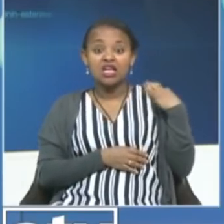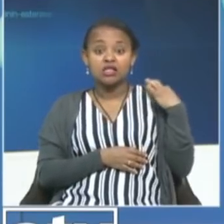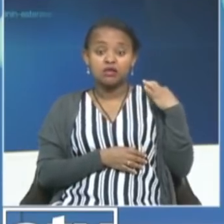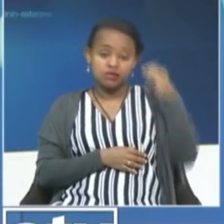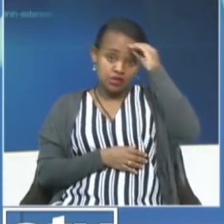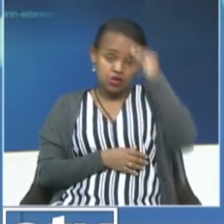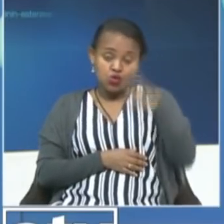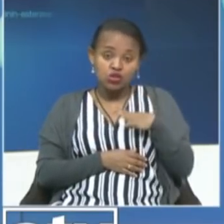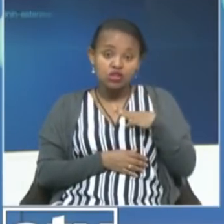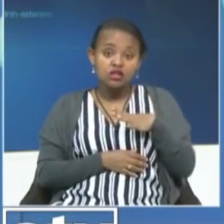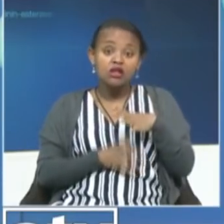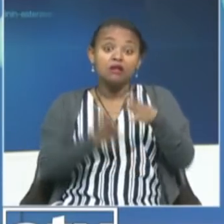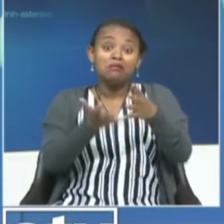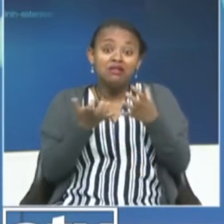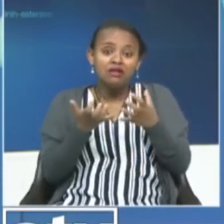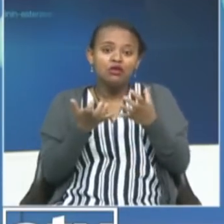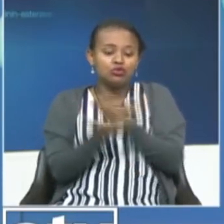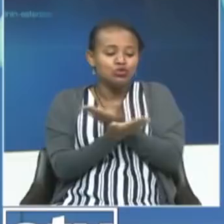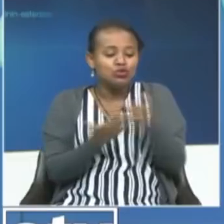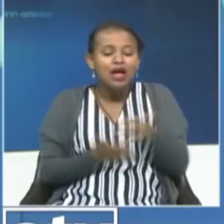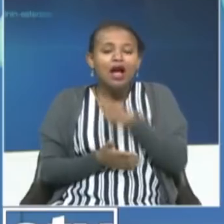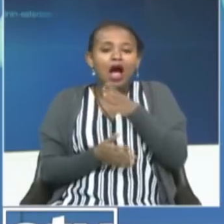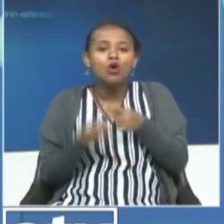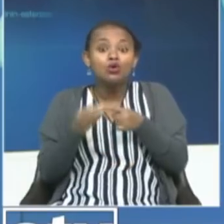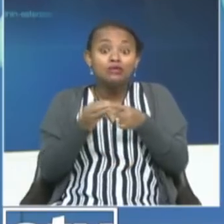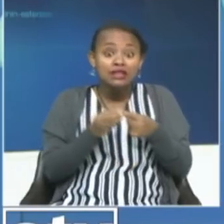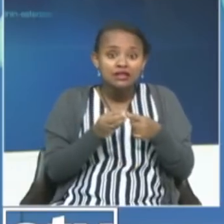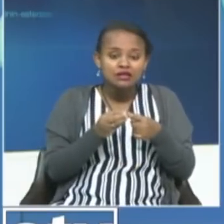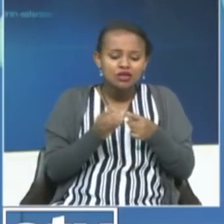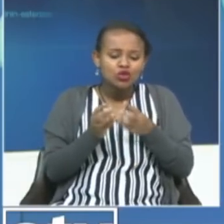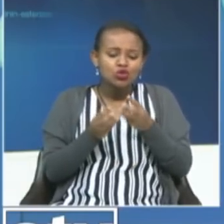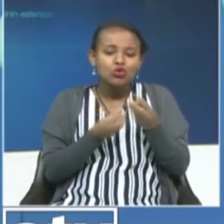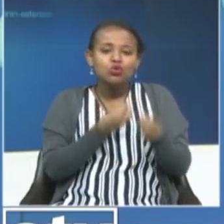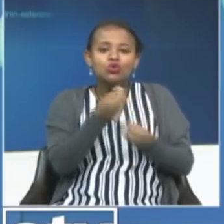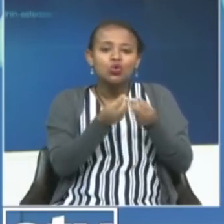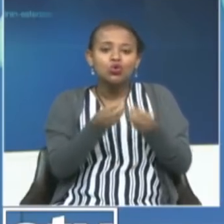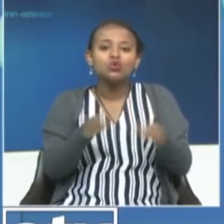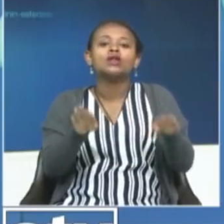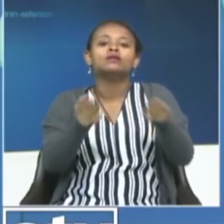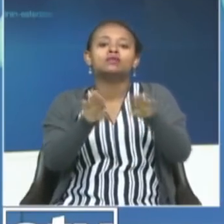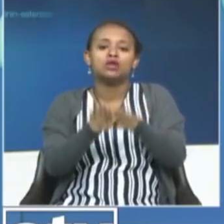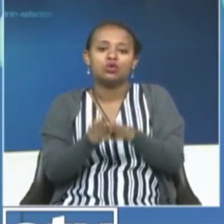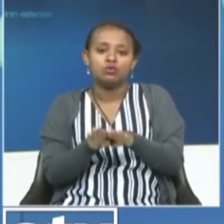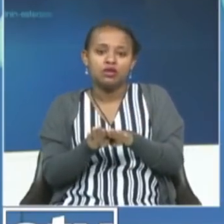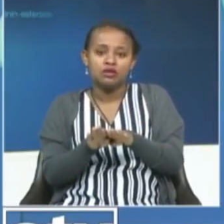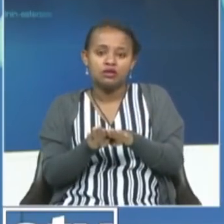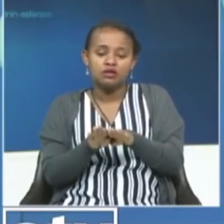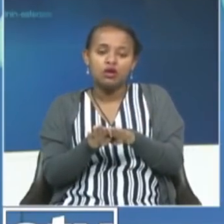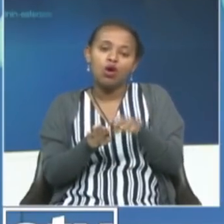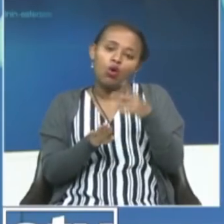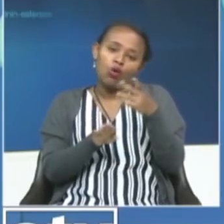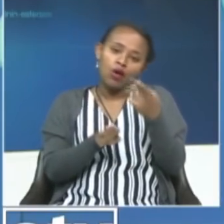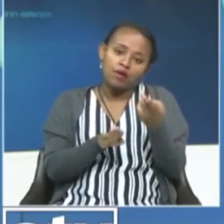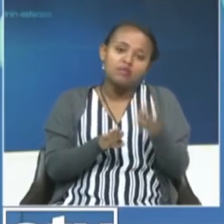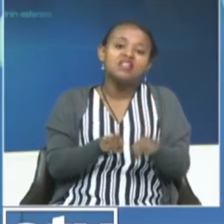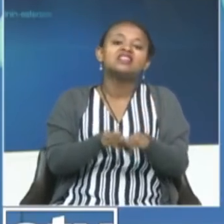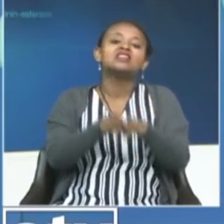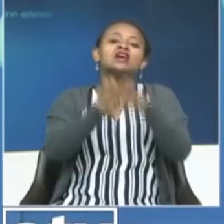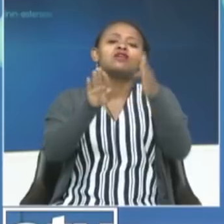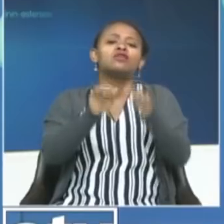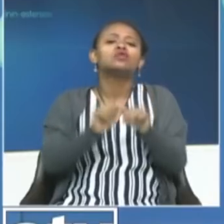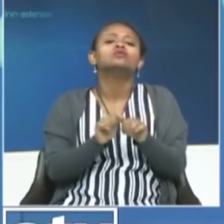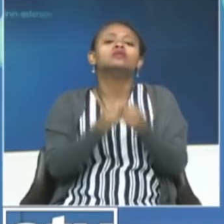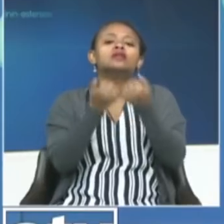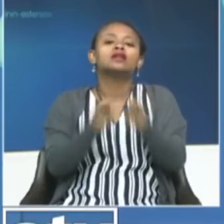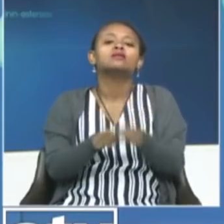ወይ ሰዎች የሚፈልጉት ጉዳይ ካልሆነ በቀር ሱቆቹ ወደሚዘጉበት ወይም ሲከፈቱም እንዴት